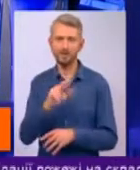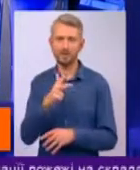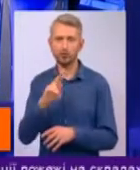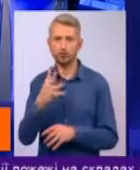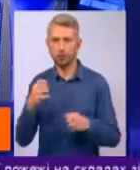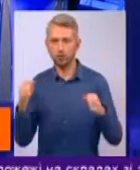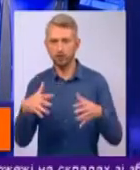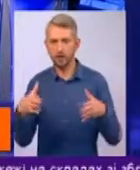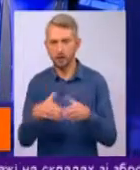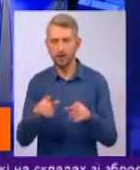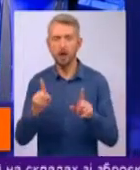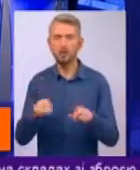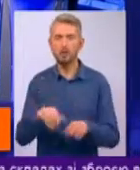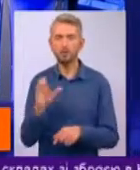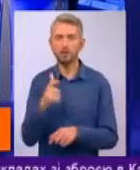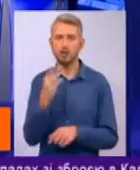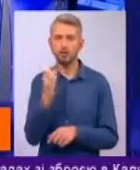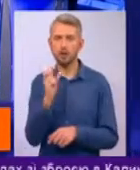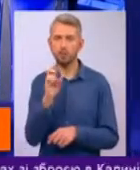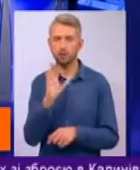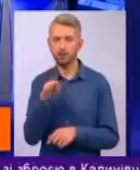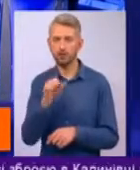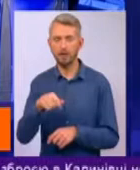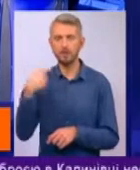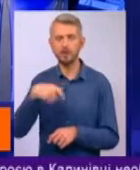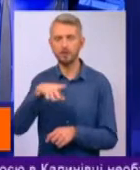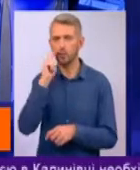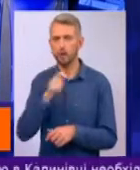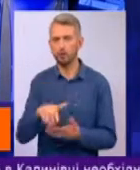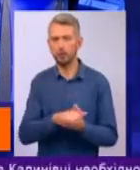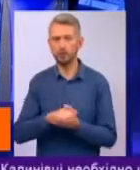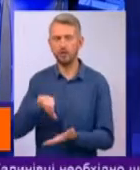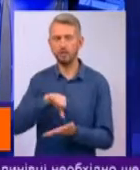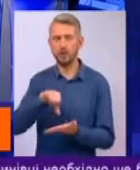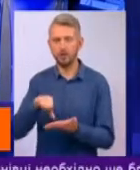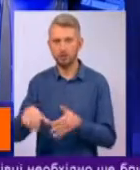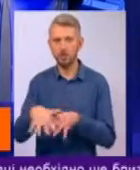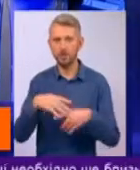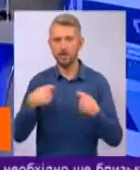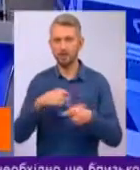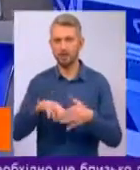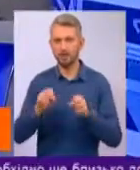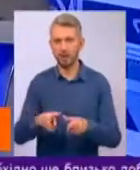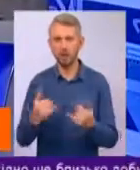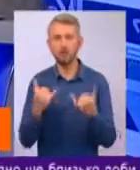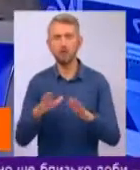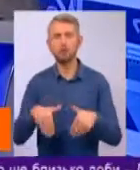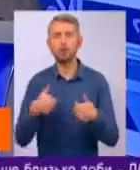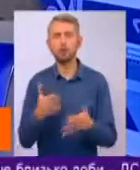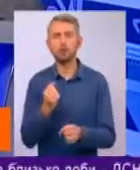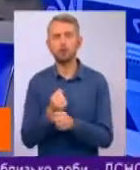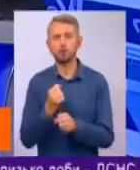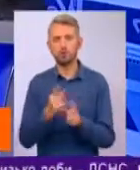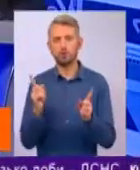3-4 скликання, а також Сергій Шабовта, президент Всеукраїнської асоціації операторів ринку безпеки. Ну а зараз пропоную